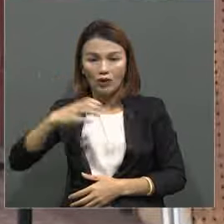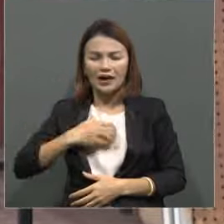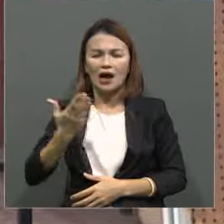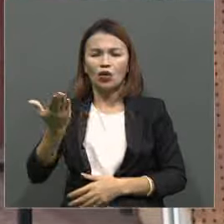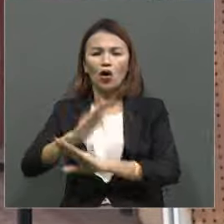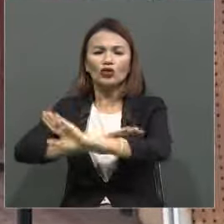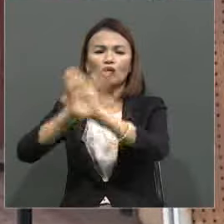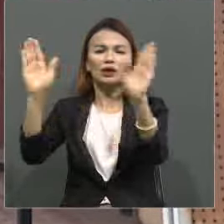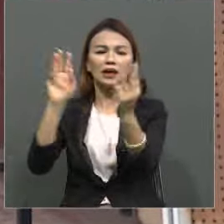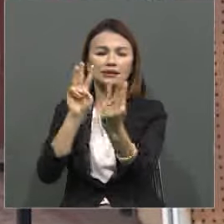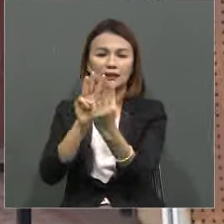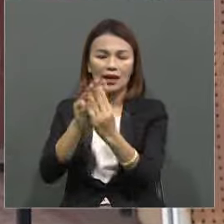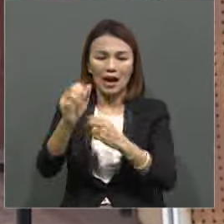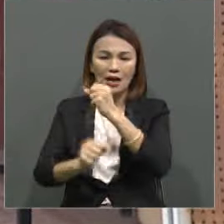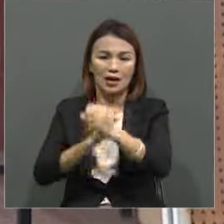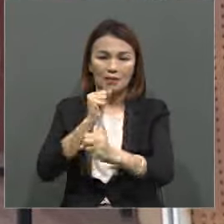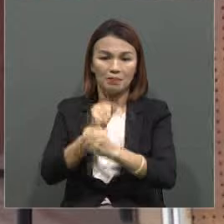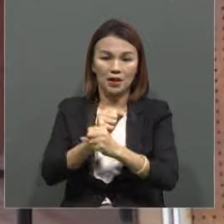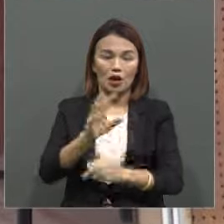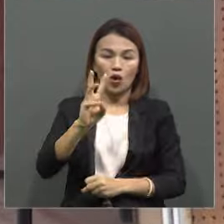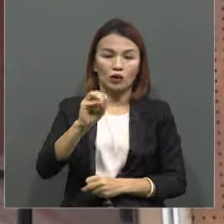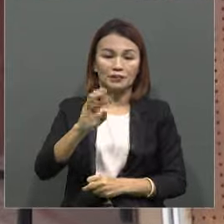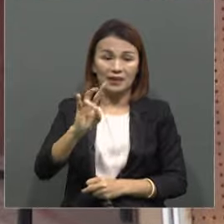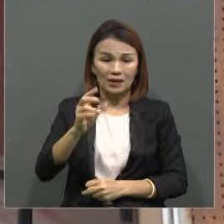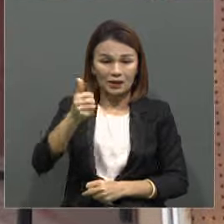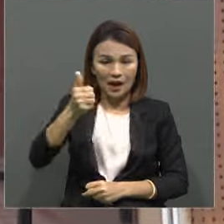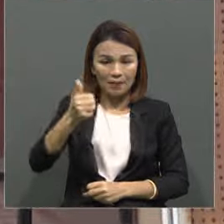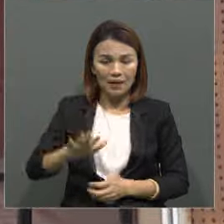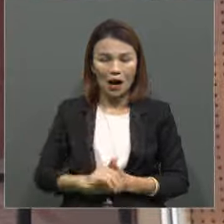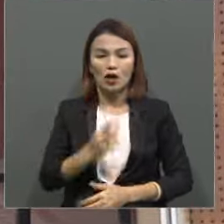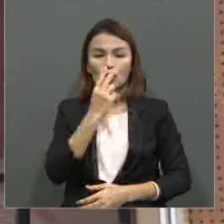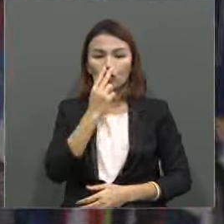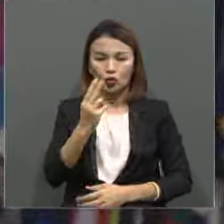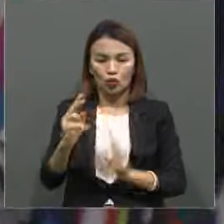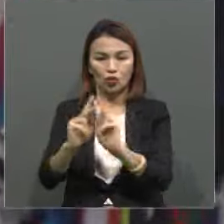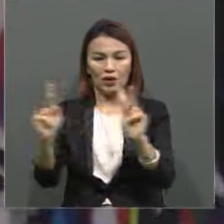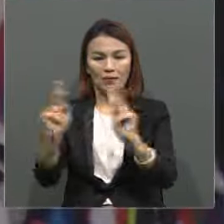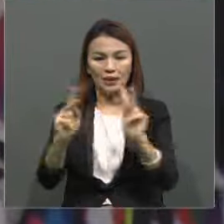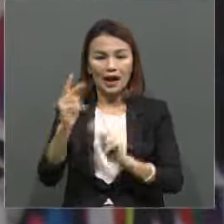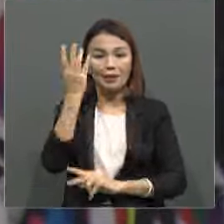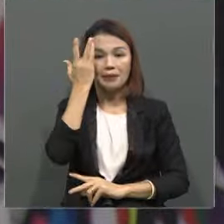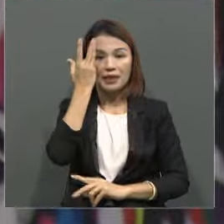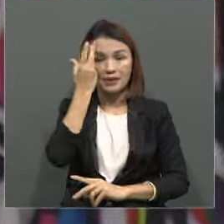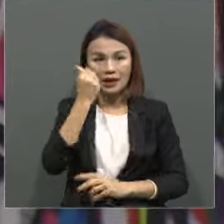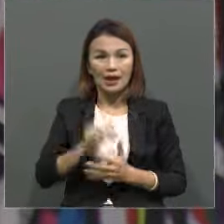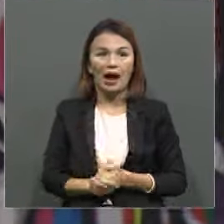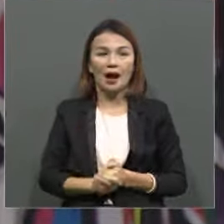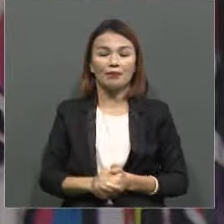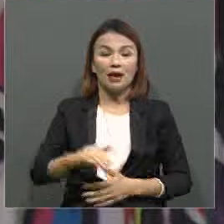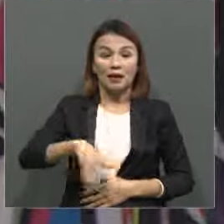เลิกสัญญาปี2567นี่จะทำได้หรือไม่อันนี้ก็ขึ้นอยู่กับดุลพินิจของคณะกรรมการชุดนี้แหละครับทางท่าน